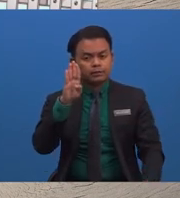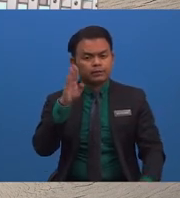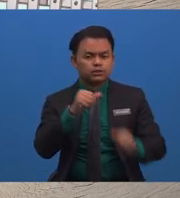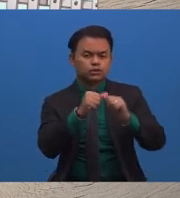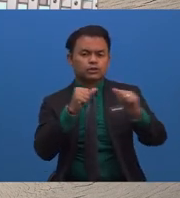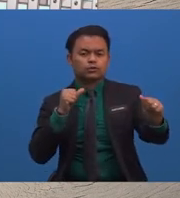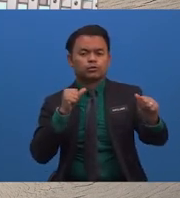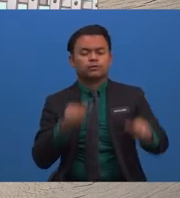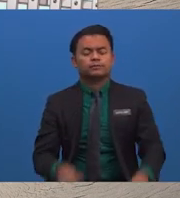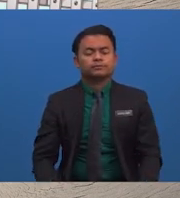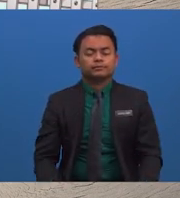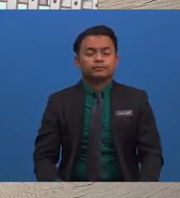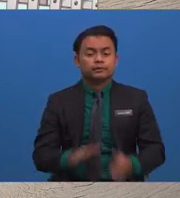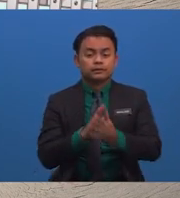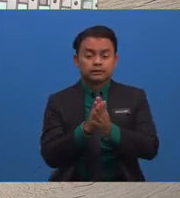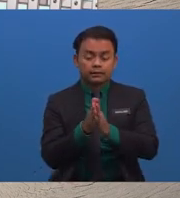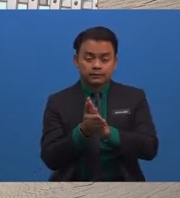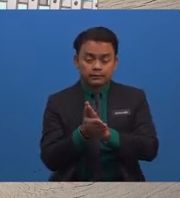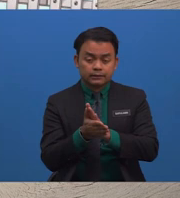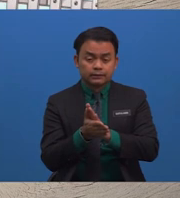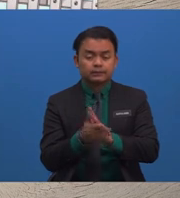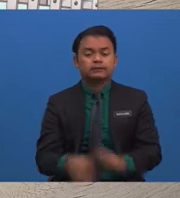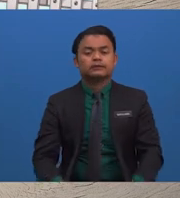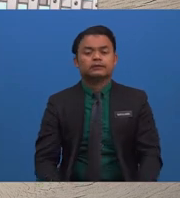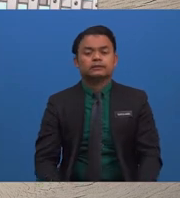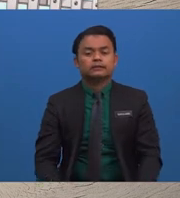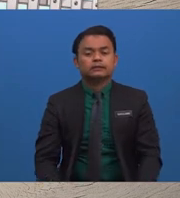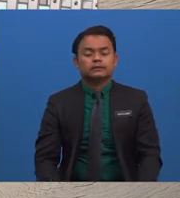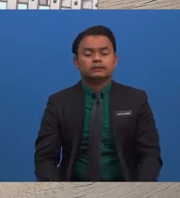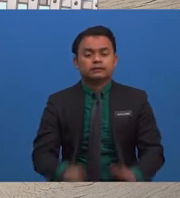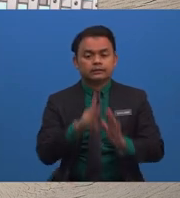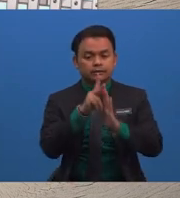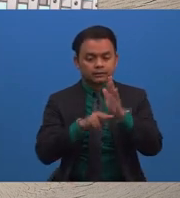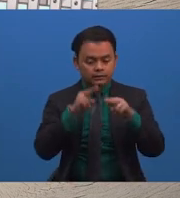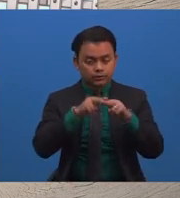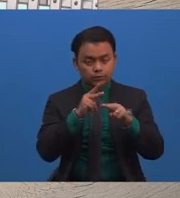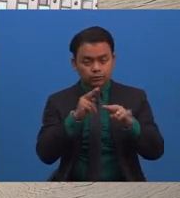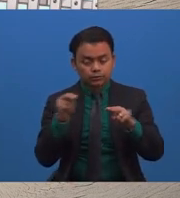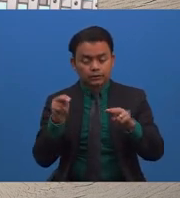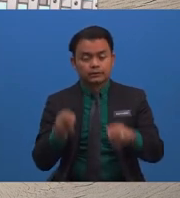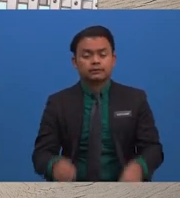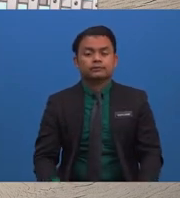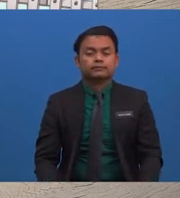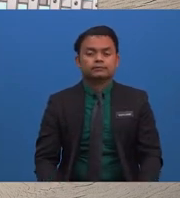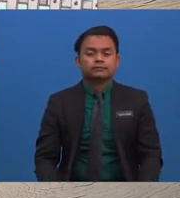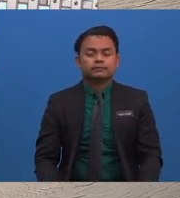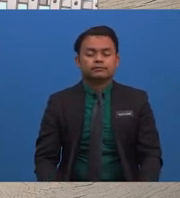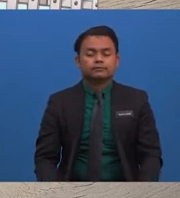itu, Ani menjelaskan kedudukan, Ani akan menggunakan ayat seperti